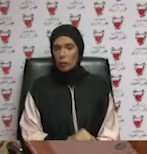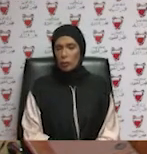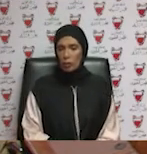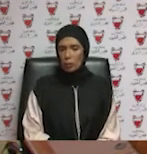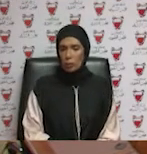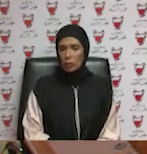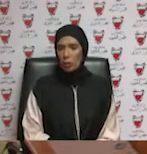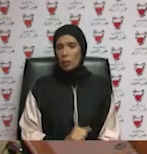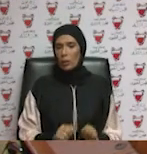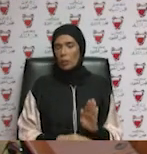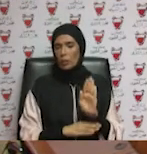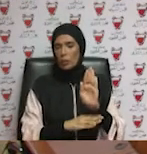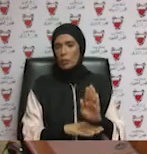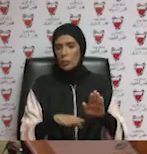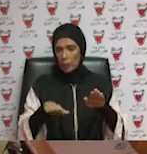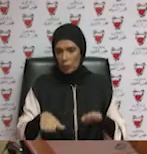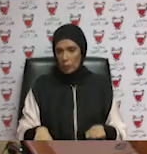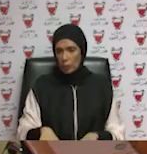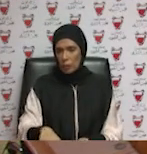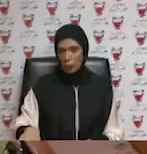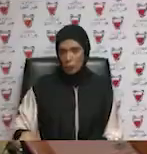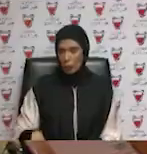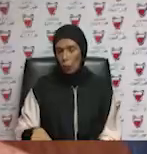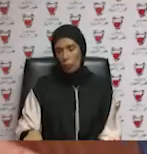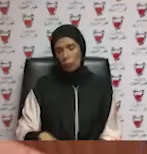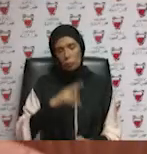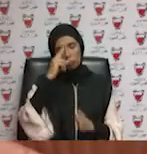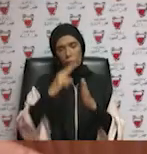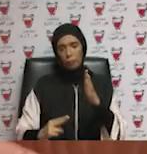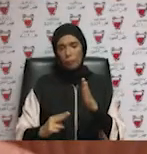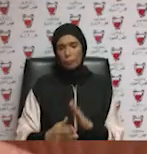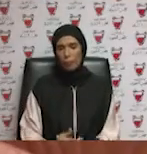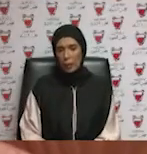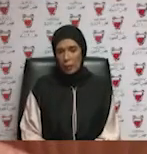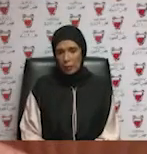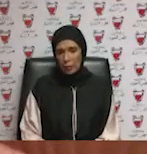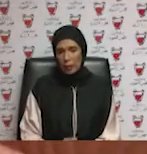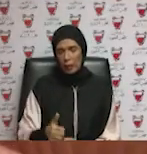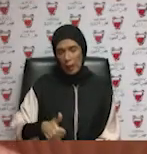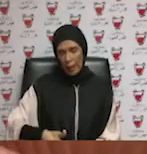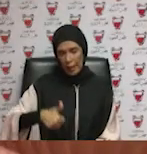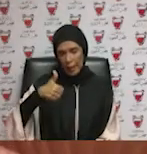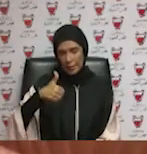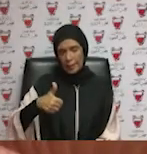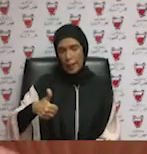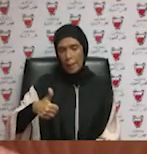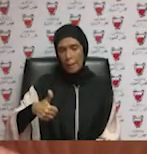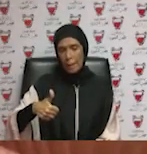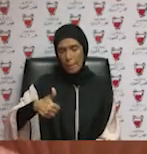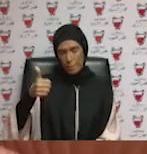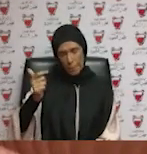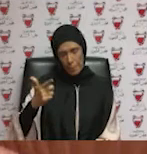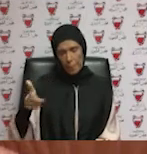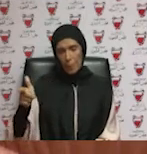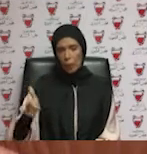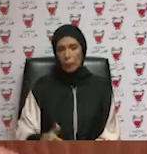وجوب عرضه على المجلس الوطني للبت فيه. لذلك معالي الرئيس الأسلم أنه يعني إحنا بالنسبة لنا الآن